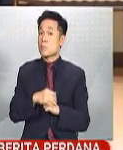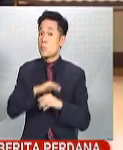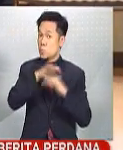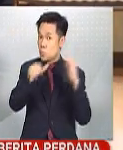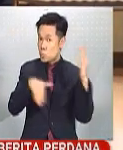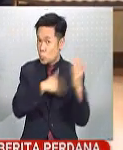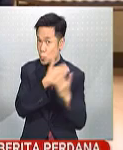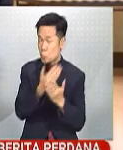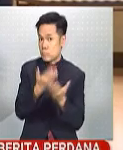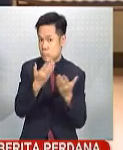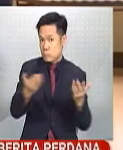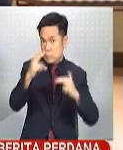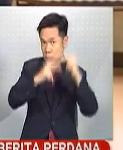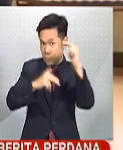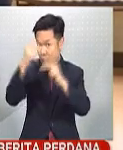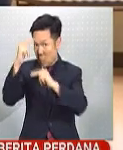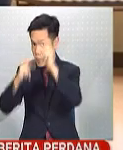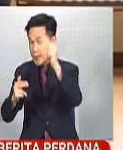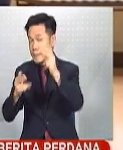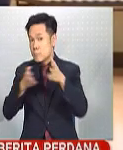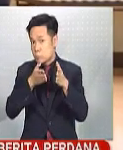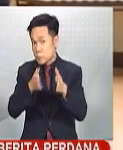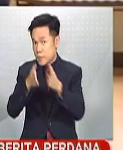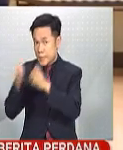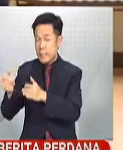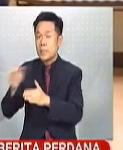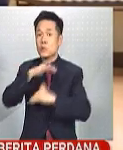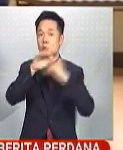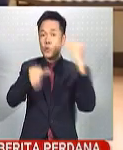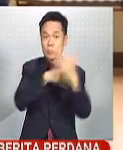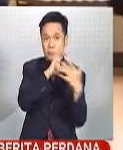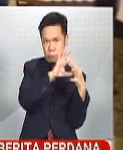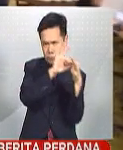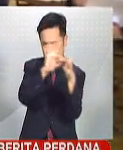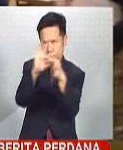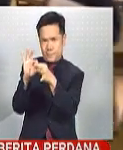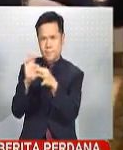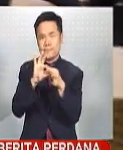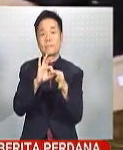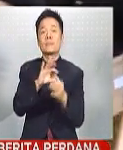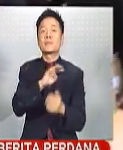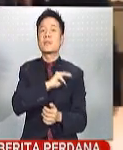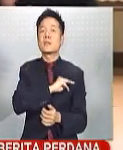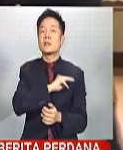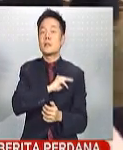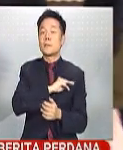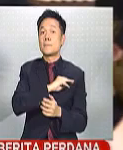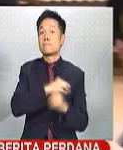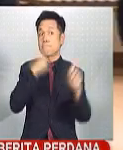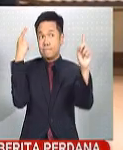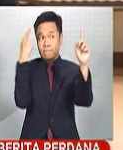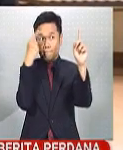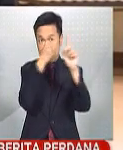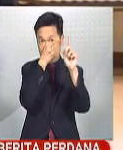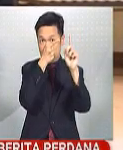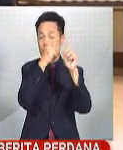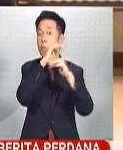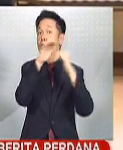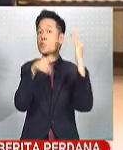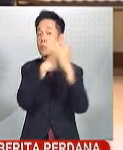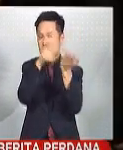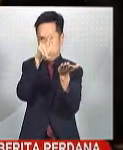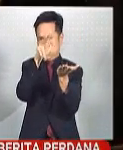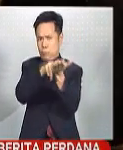infrastruktur khususnya, bagaimana kita nak bekerjasama dengan semua kementerian untuk kita pastikan dari segi pelaksanaan